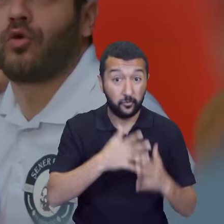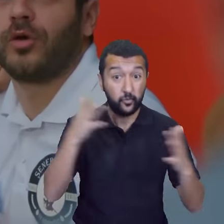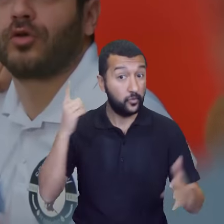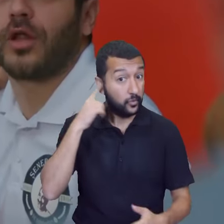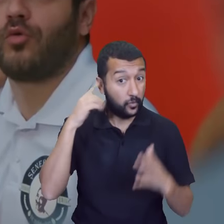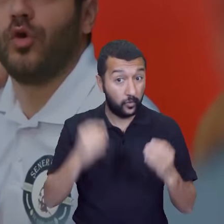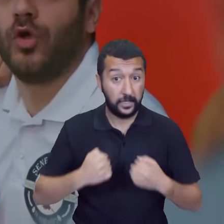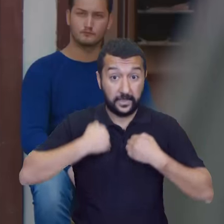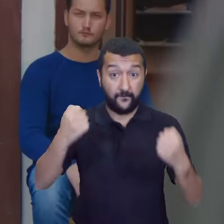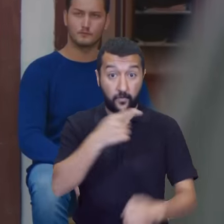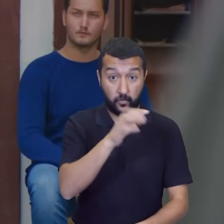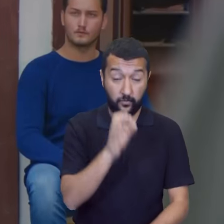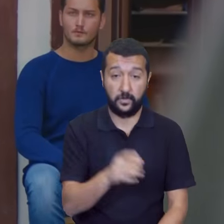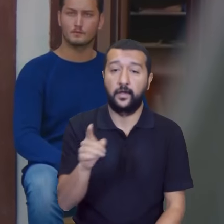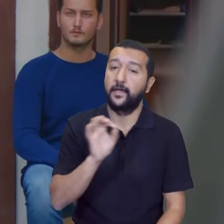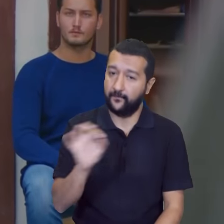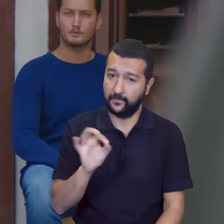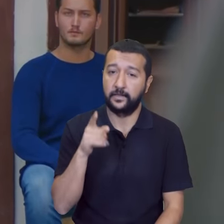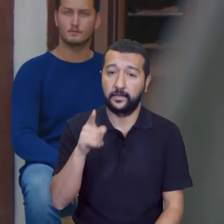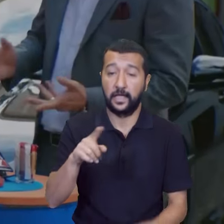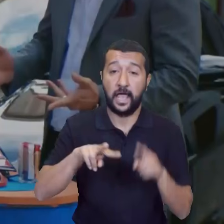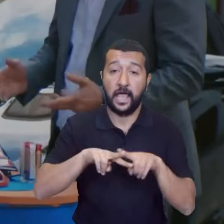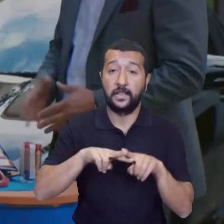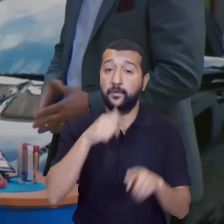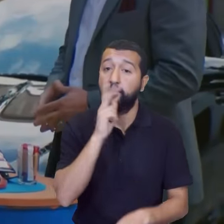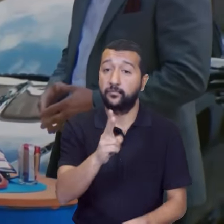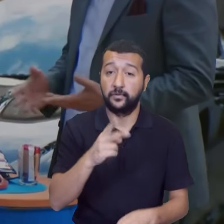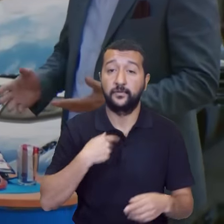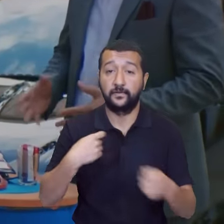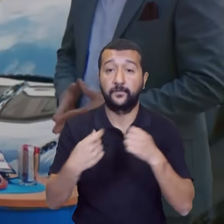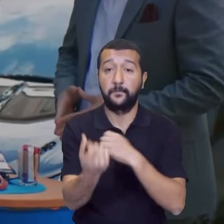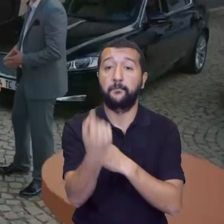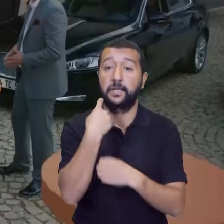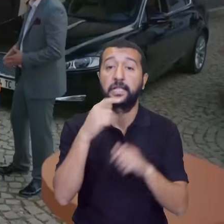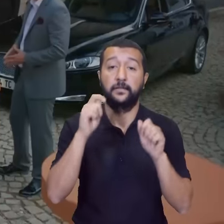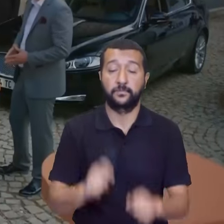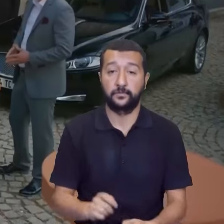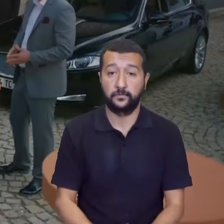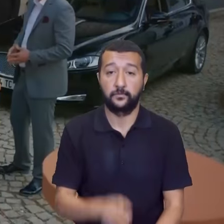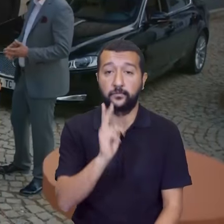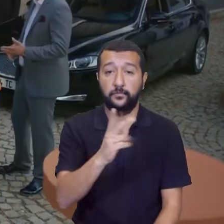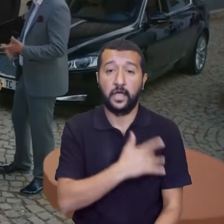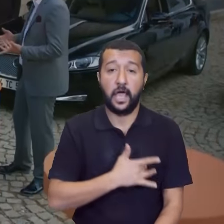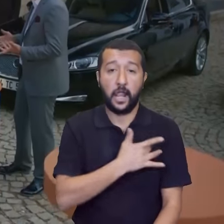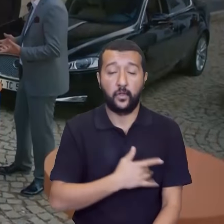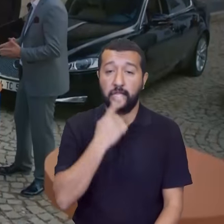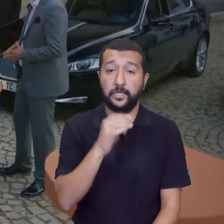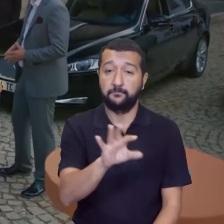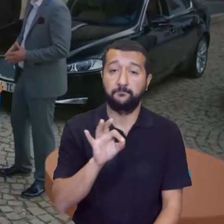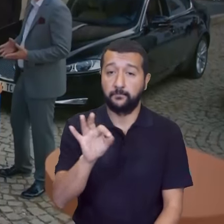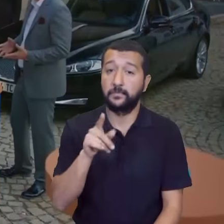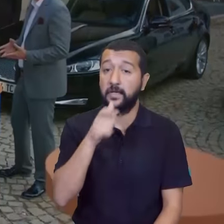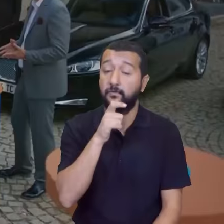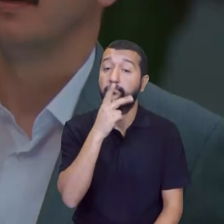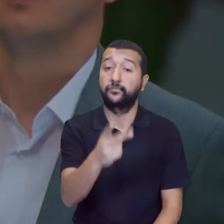büyük olan, kocaman olan, o mu? Evet, Aydemir Bey sizin adınıza firmamıza bir mail atmış. Anadolu aromalarını harmanladığınız